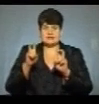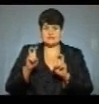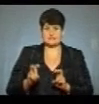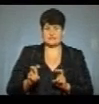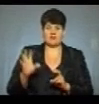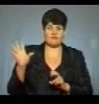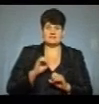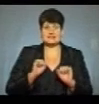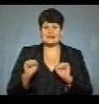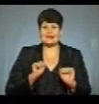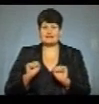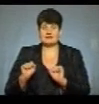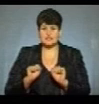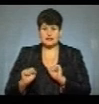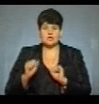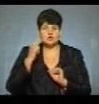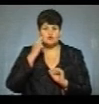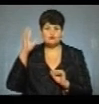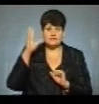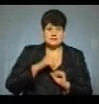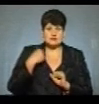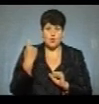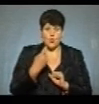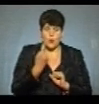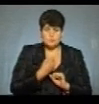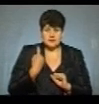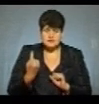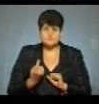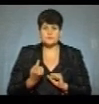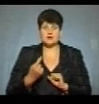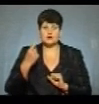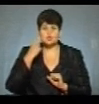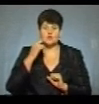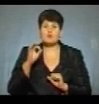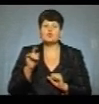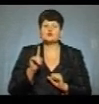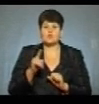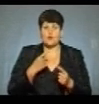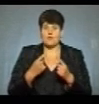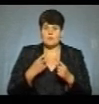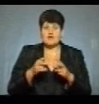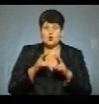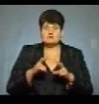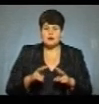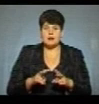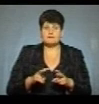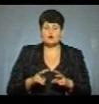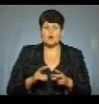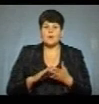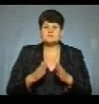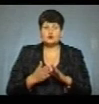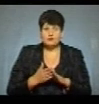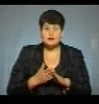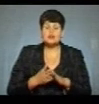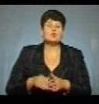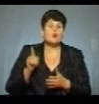сидять всі керівники і чує вся область, всі керівники області чують, про що ми говоримо. Ми розбираємо оперативну обстановку і